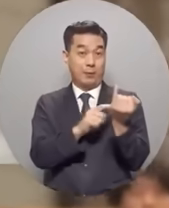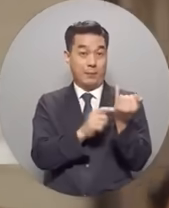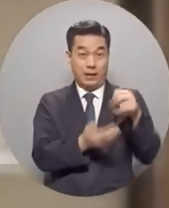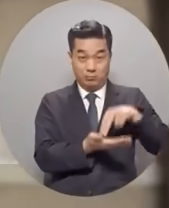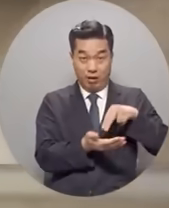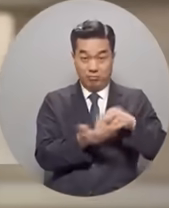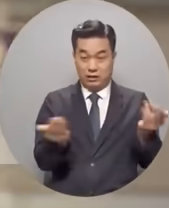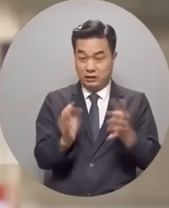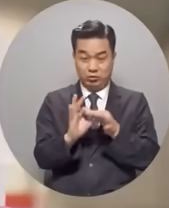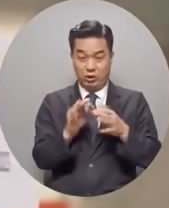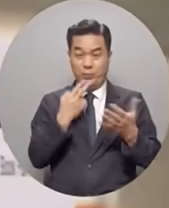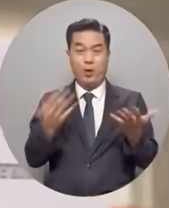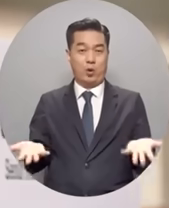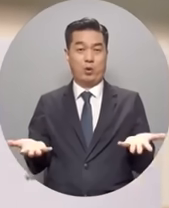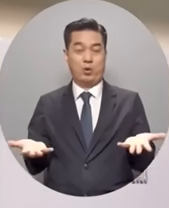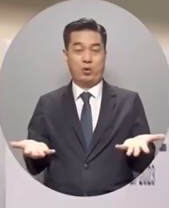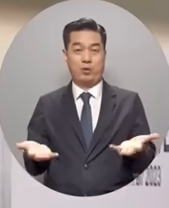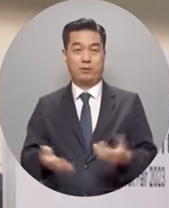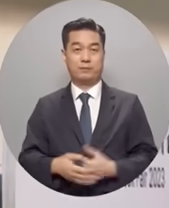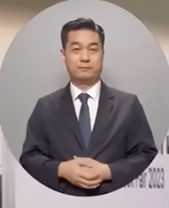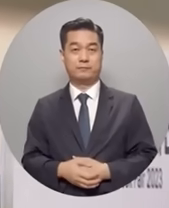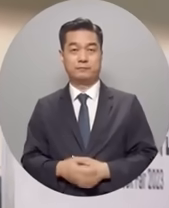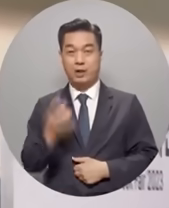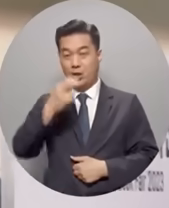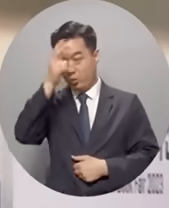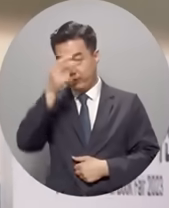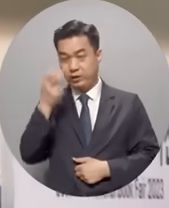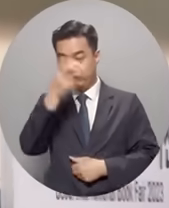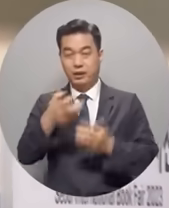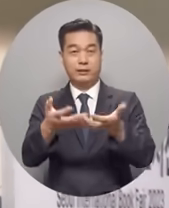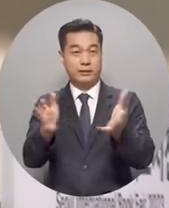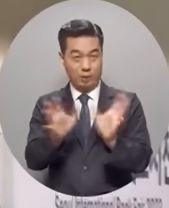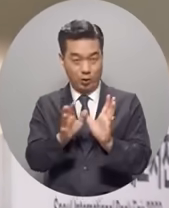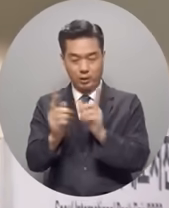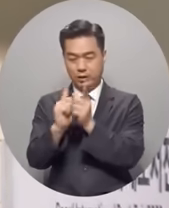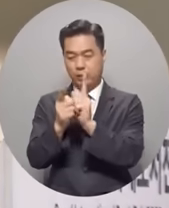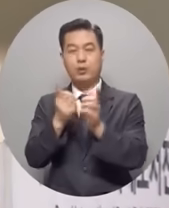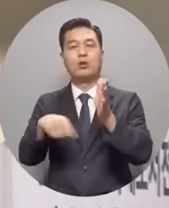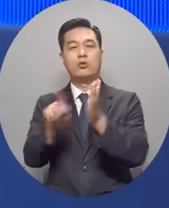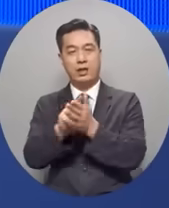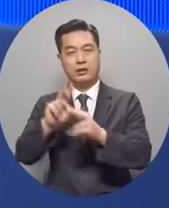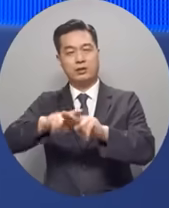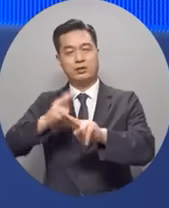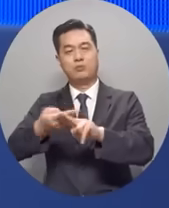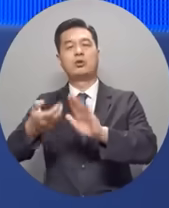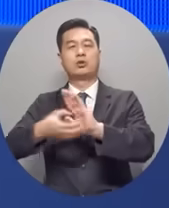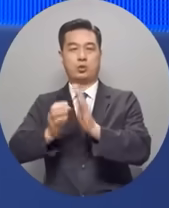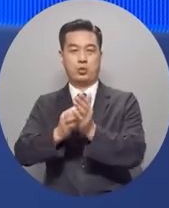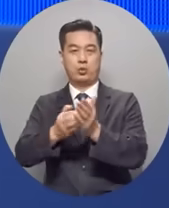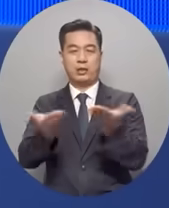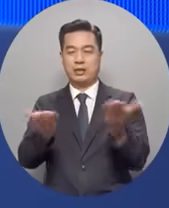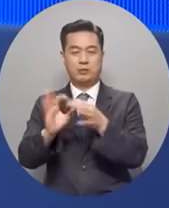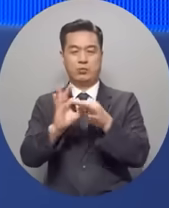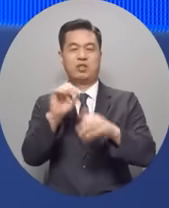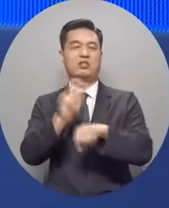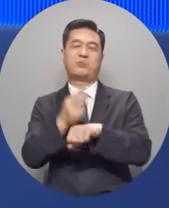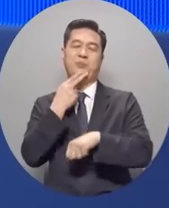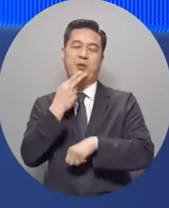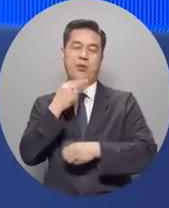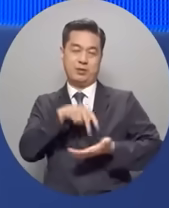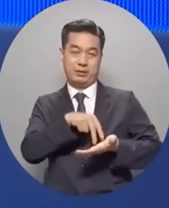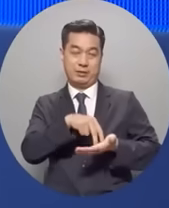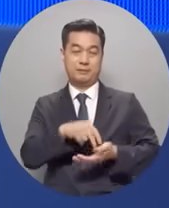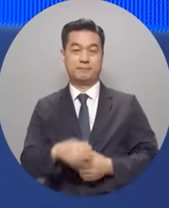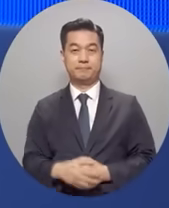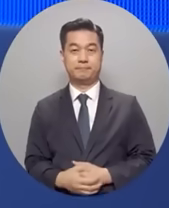없다고 반박하고 있습니다. 검찰 수사팀도 접견을 위한 선물 정도로 직무 관련성이 없다는 입장입니다.